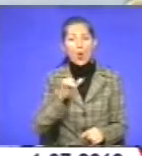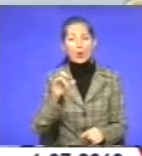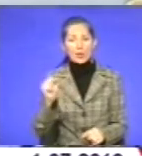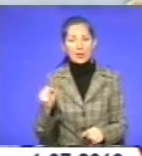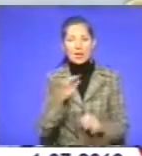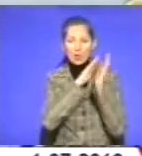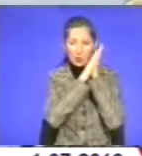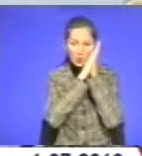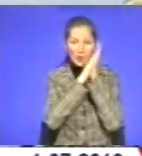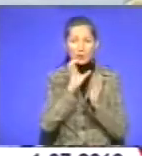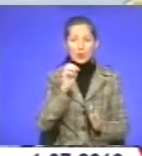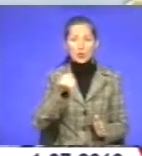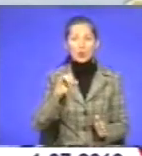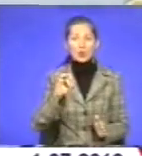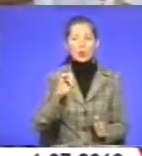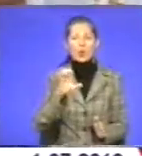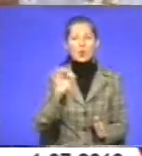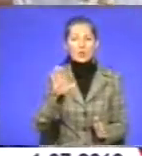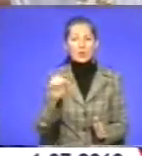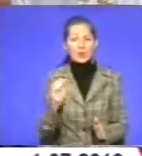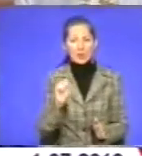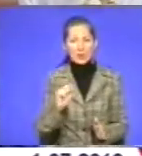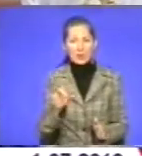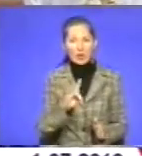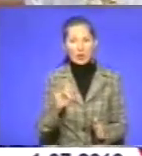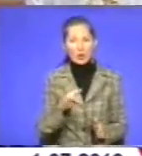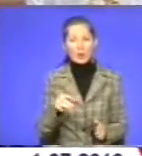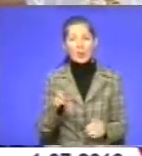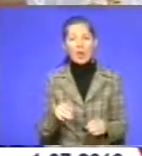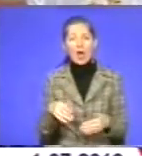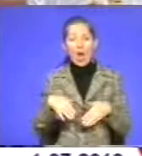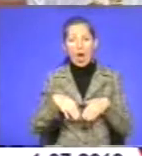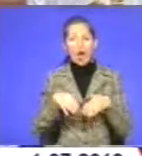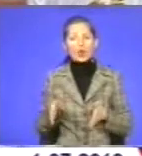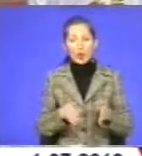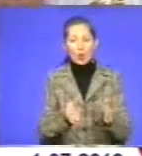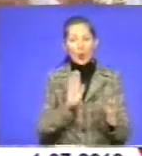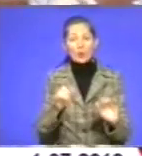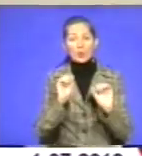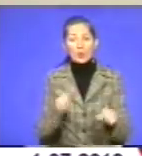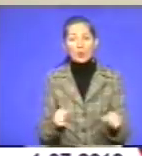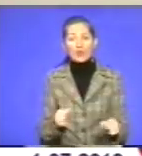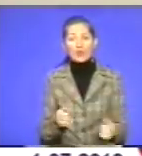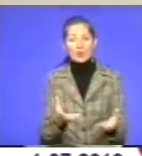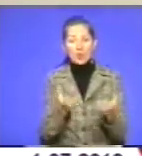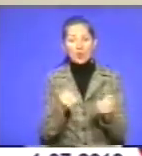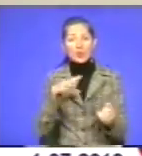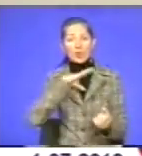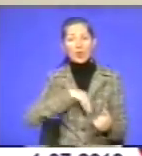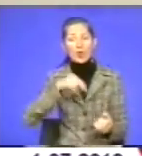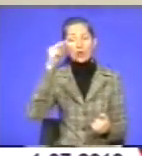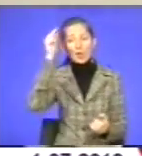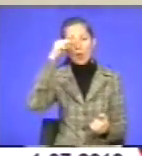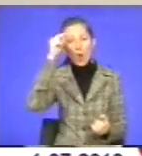Рибовлянського. Дорогою буде можливість отримати духовні науки, посповідатися і запричащатися. З нами будуть йти священники не